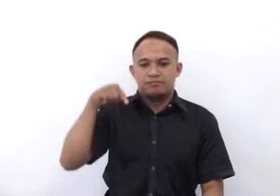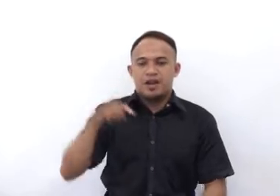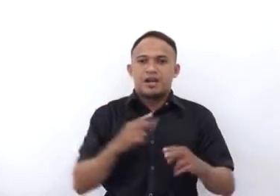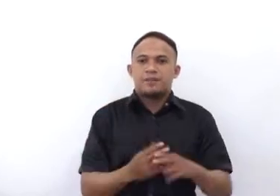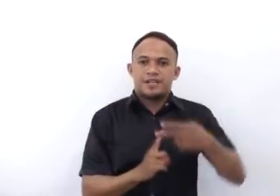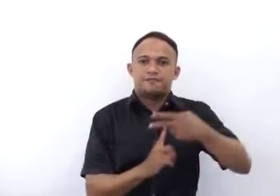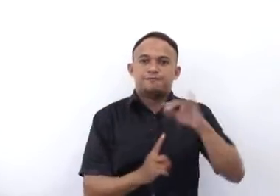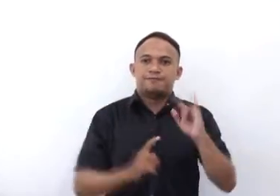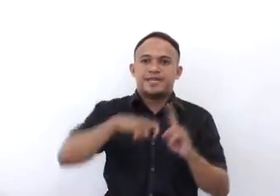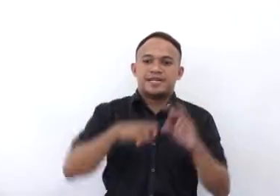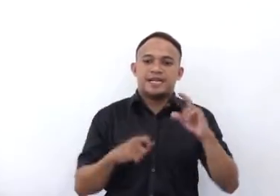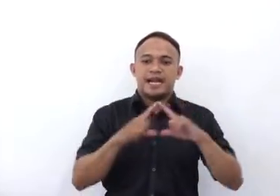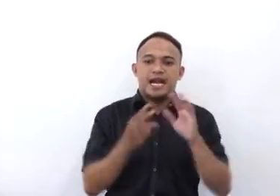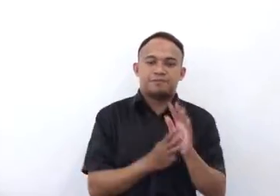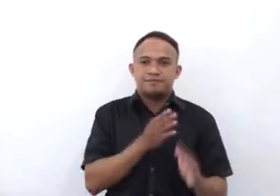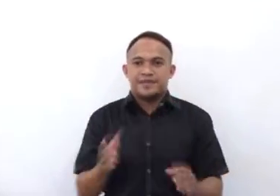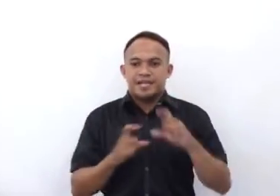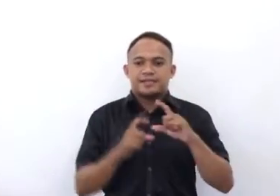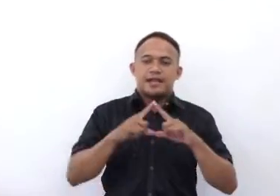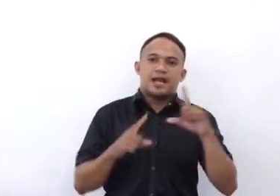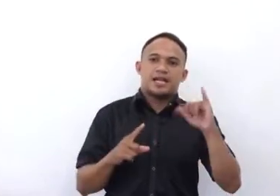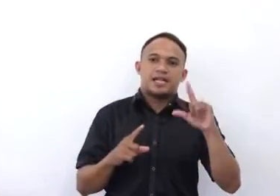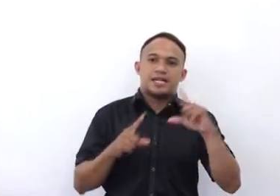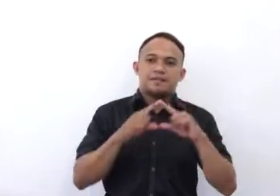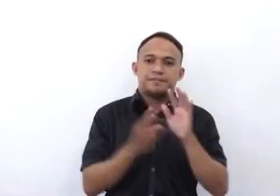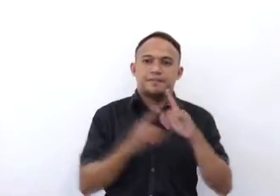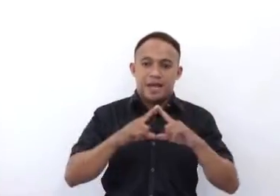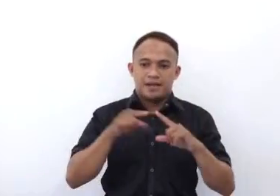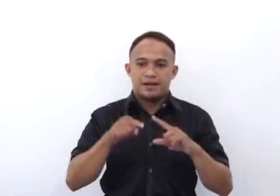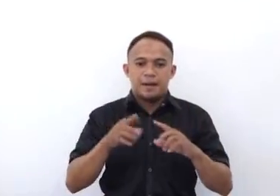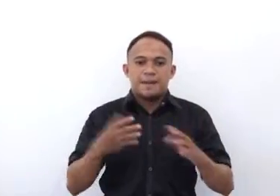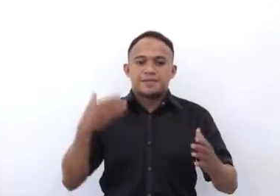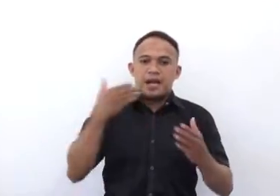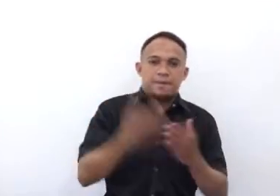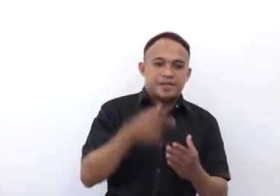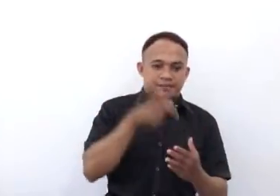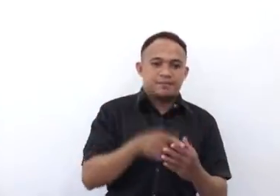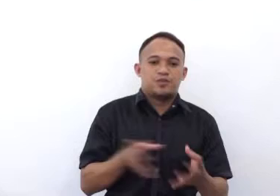berbahaya. Dan juga, ya COVID sudah.